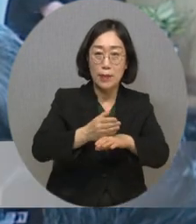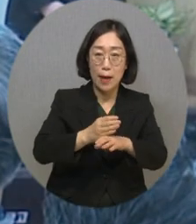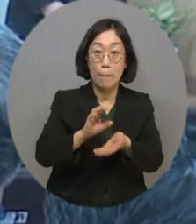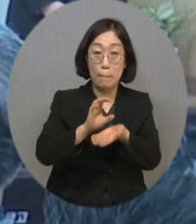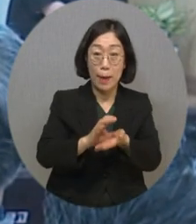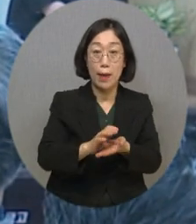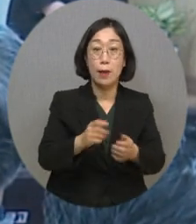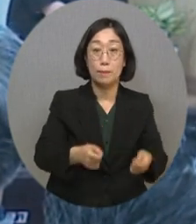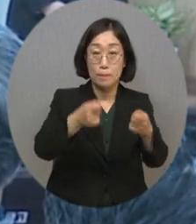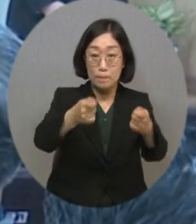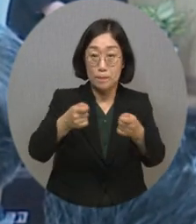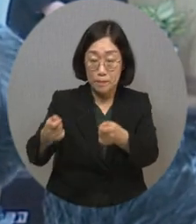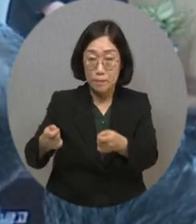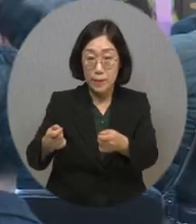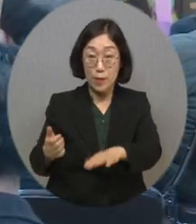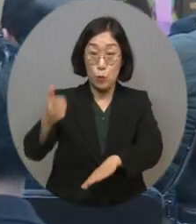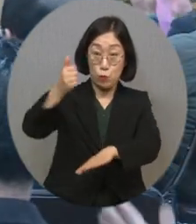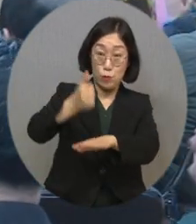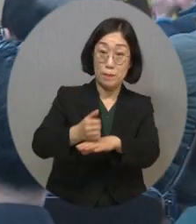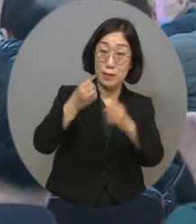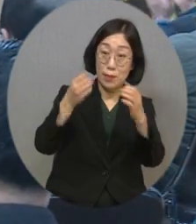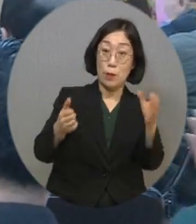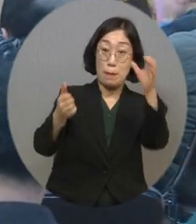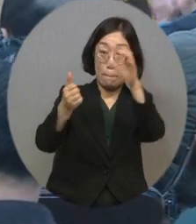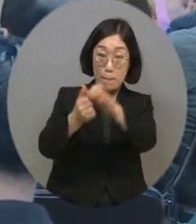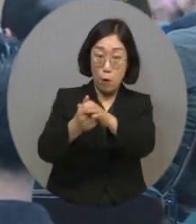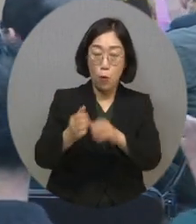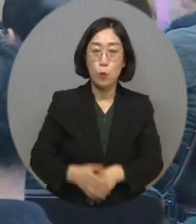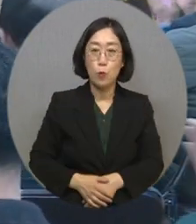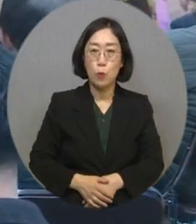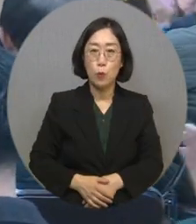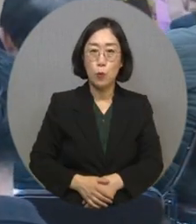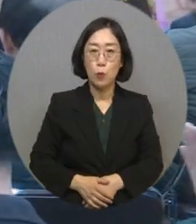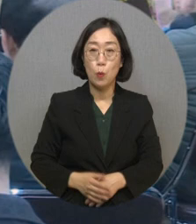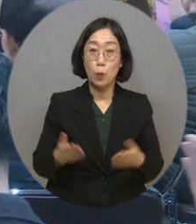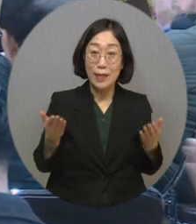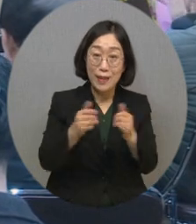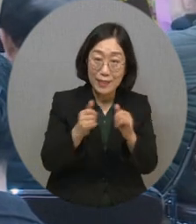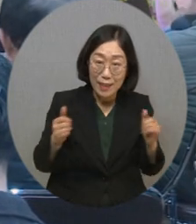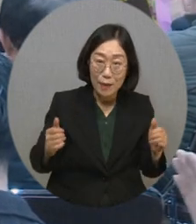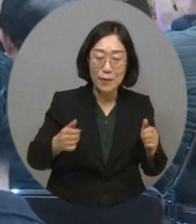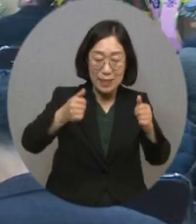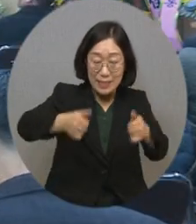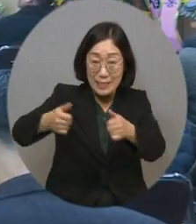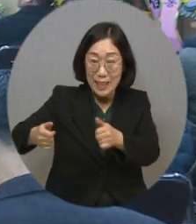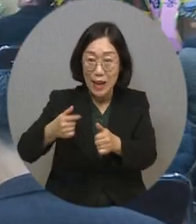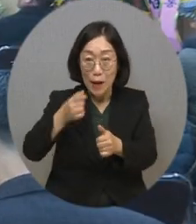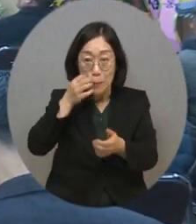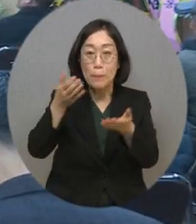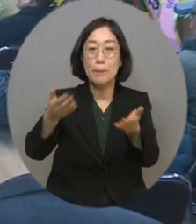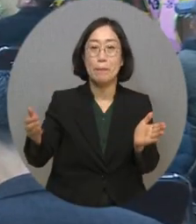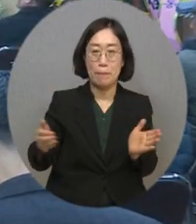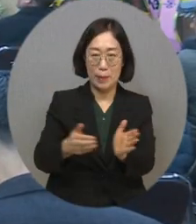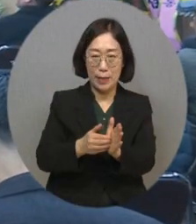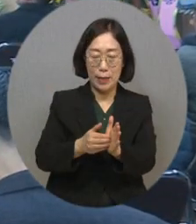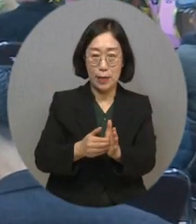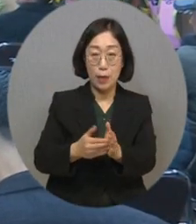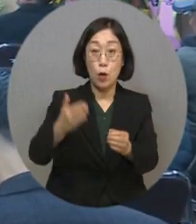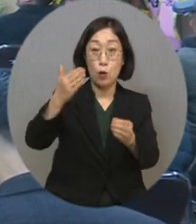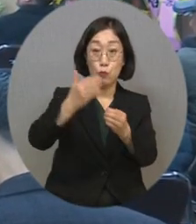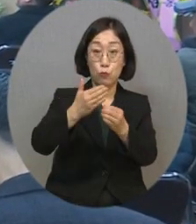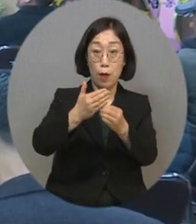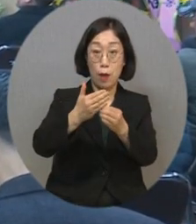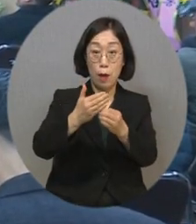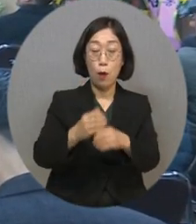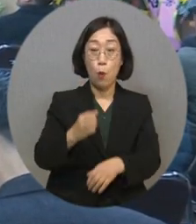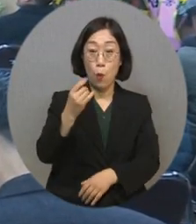새롭게 취임한 회장을 비롯한 임원들의 소개와 인사가 이어졌습니다. 제9대 회장으로 취임한 유연모